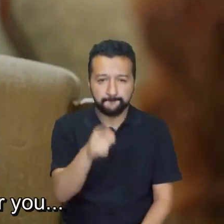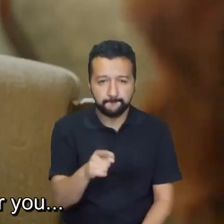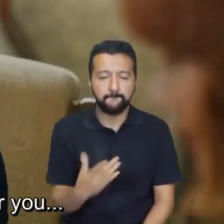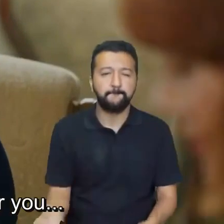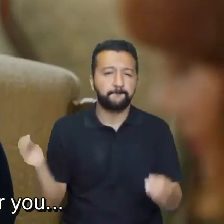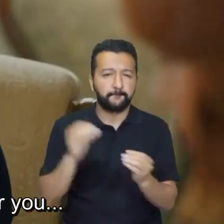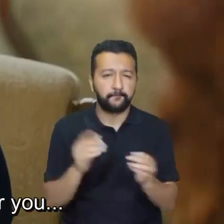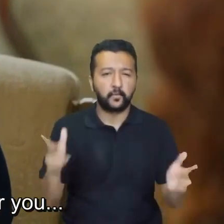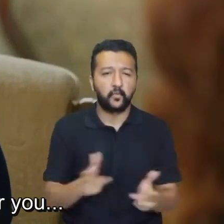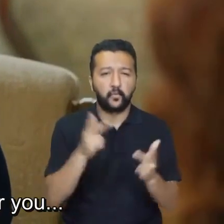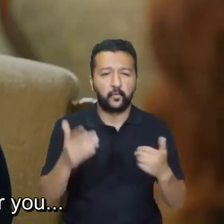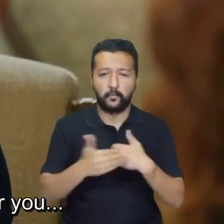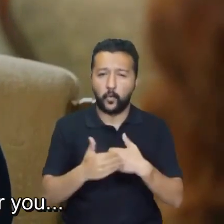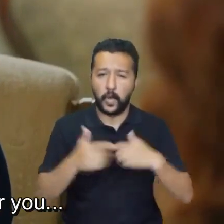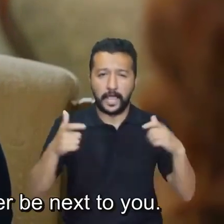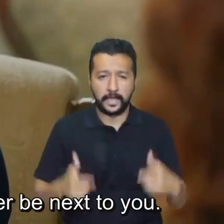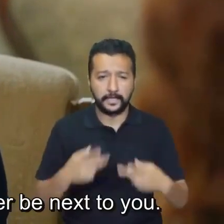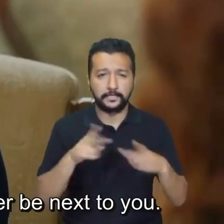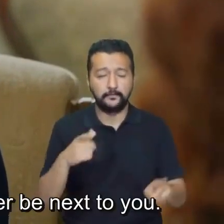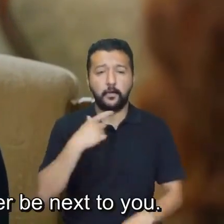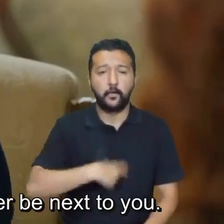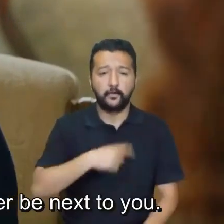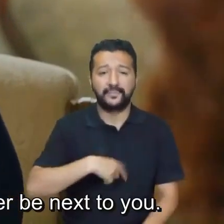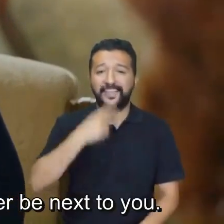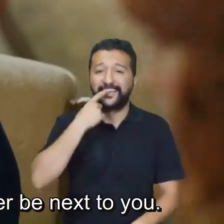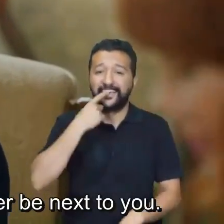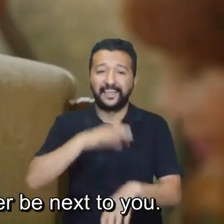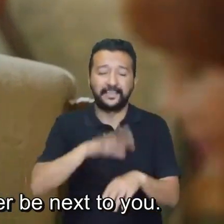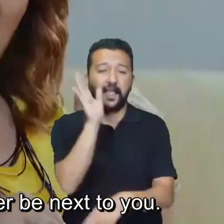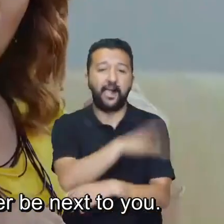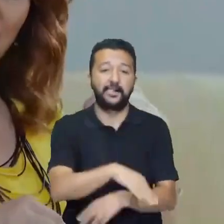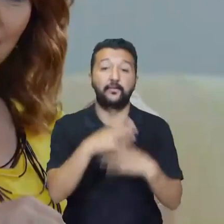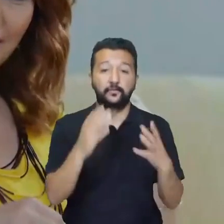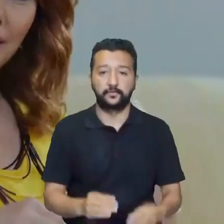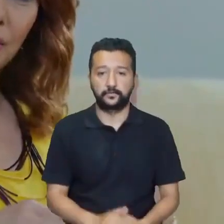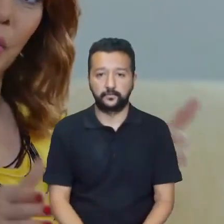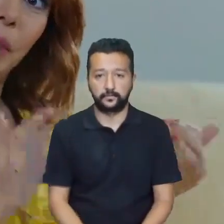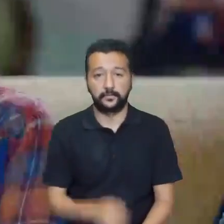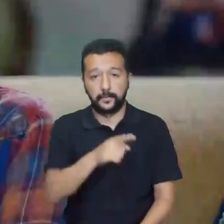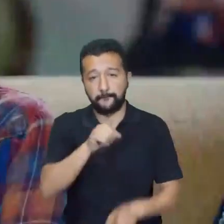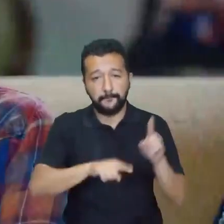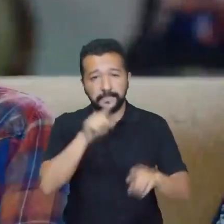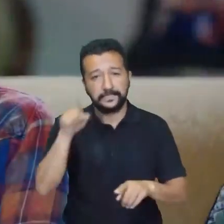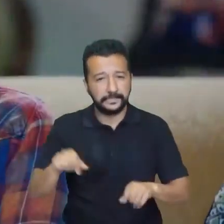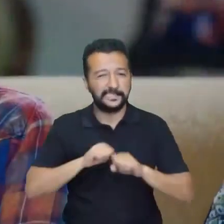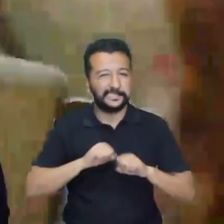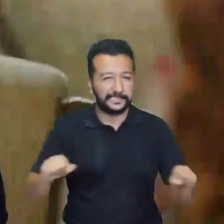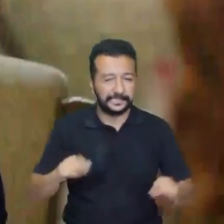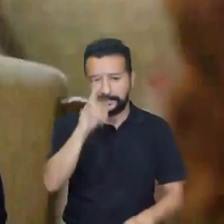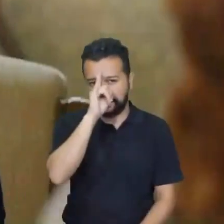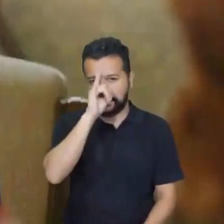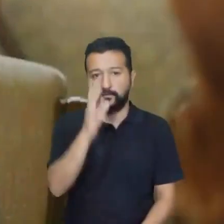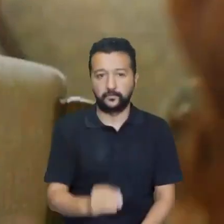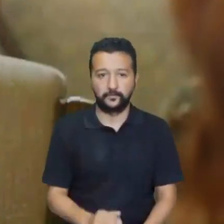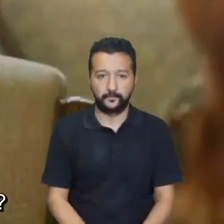Sana öyle bir muayenehane açacağım ki özel diş hastanesi yanında hiç kalacak. Oh. Bazıları da çatır çatır